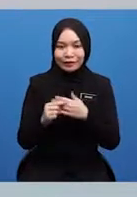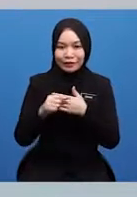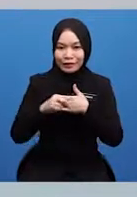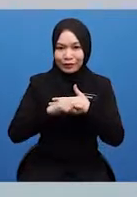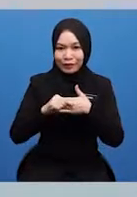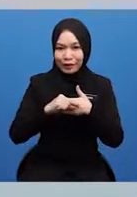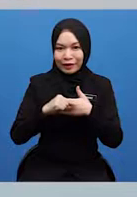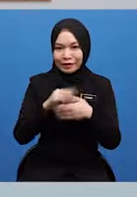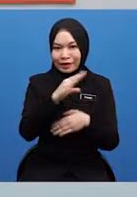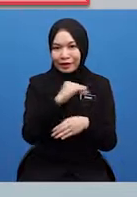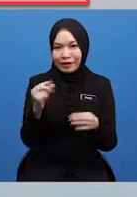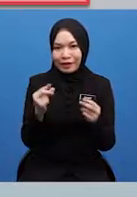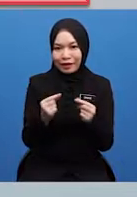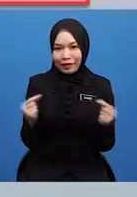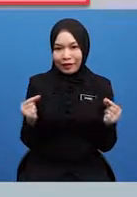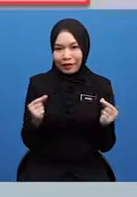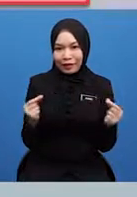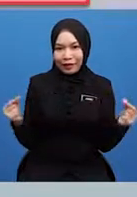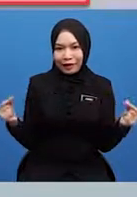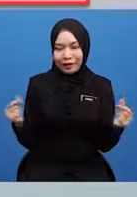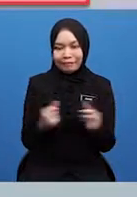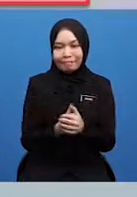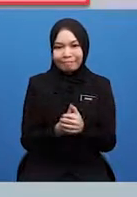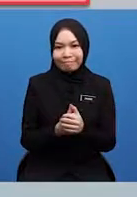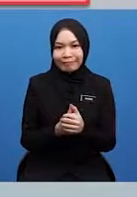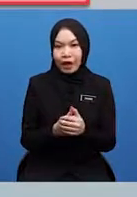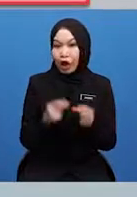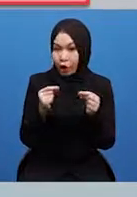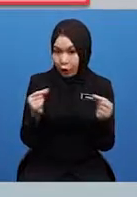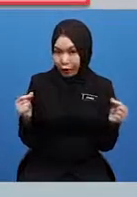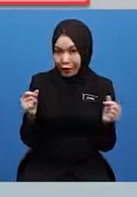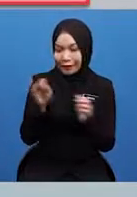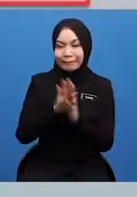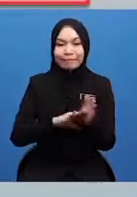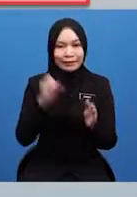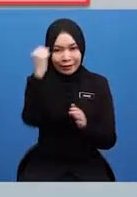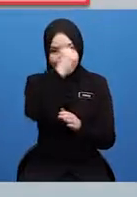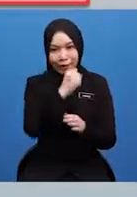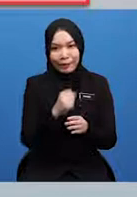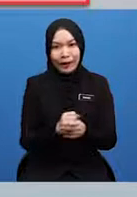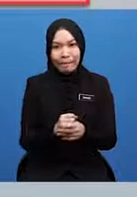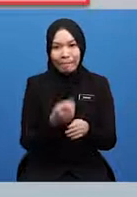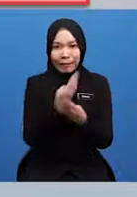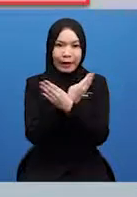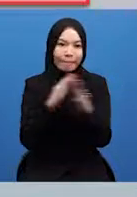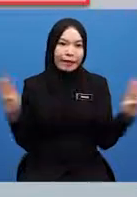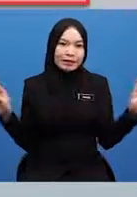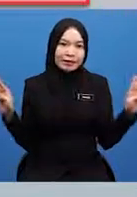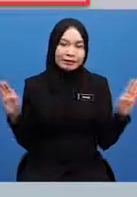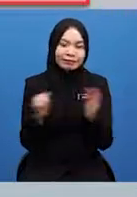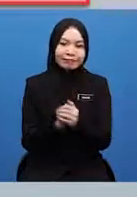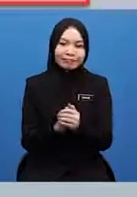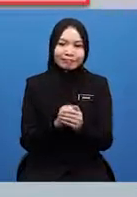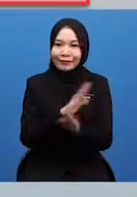organik. Bentuk organik bersifat bebas dan tiada had, ikatan ataupun prinsip